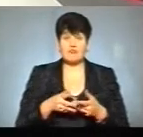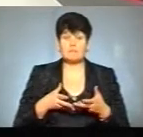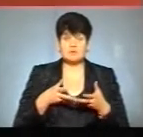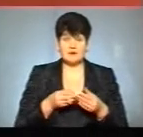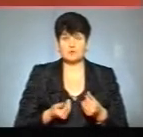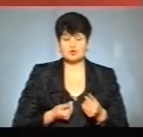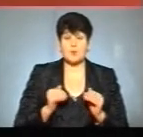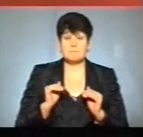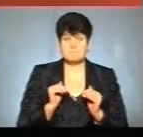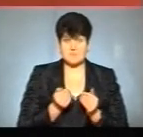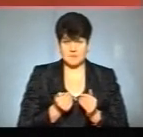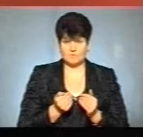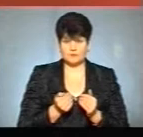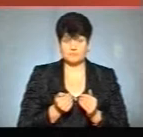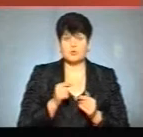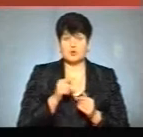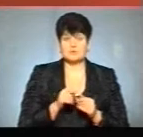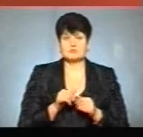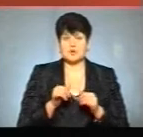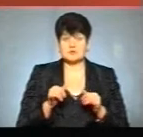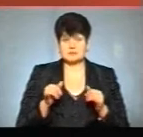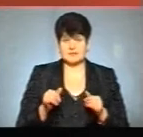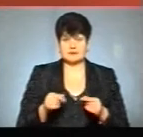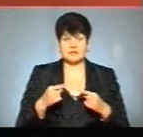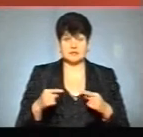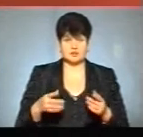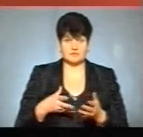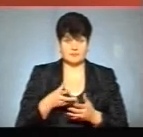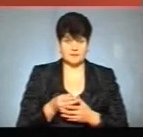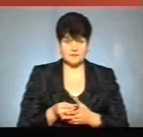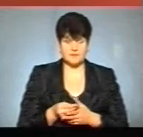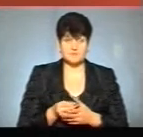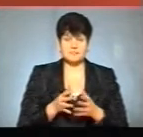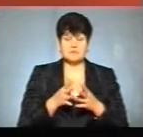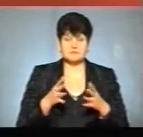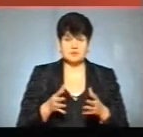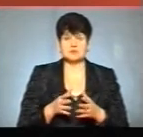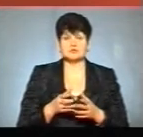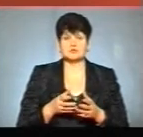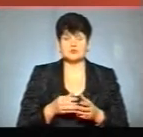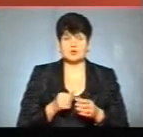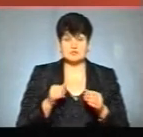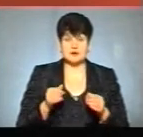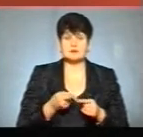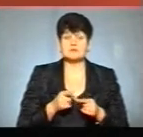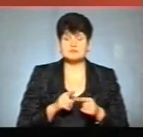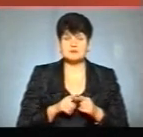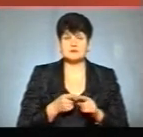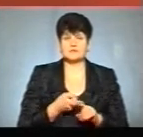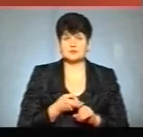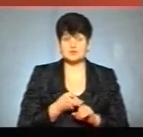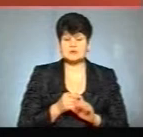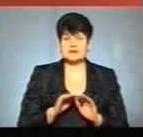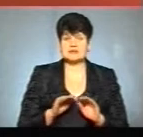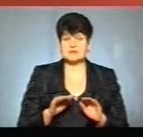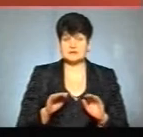прожитковий мінімум, його зростання на інші виплати. І найбільше зростання, як ви зазначаєте, це стосується, зокрема,